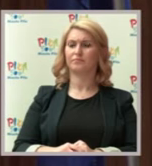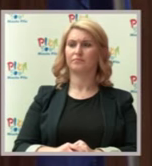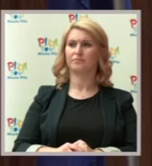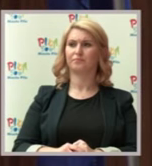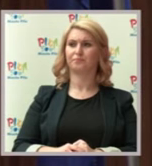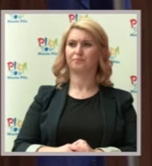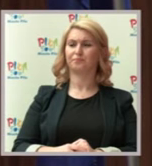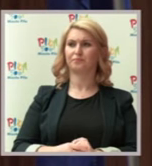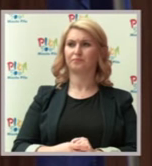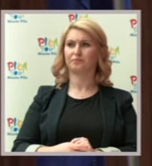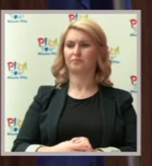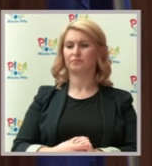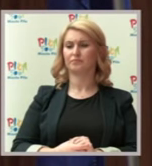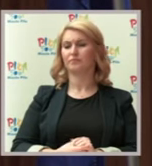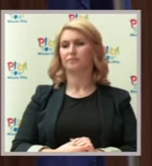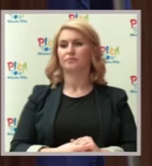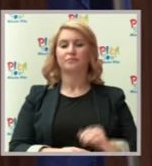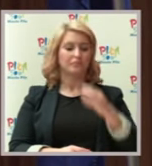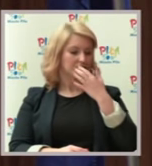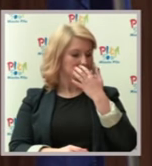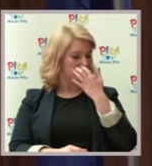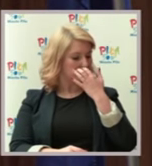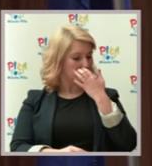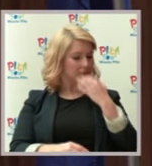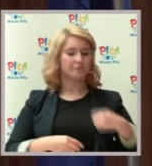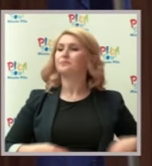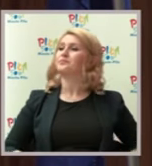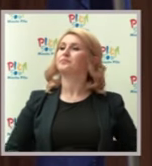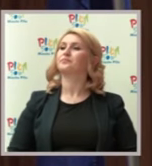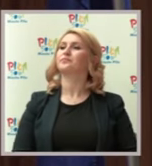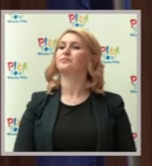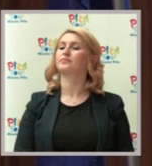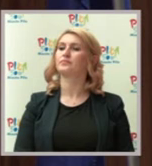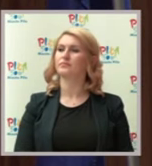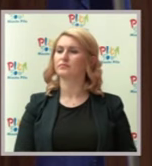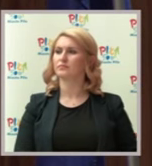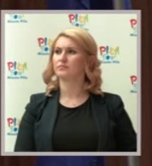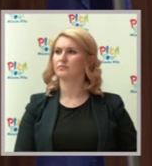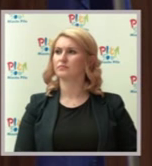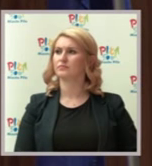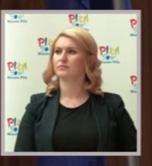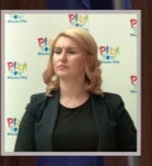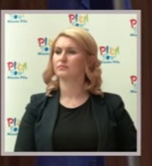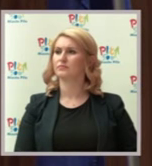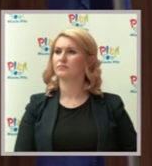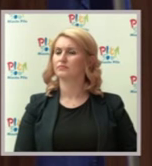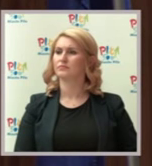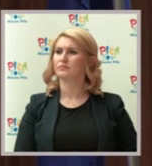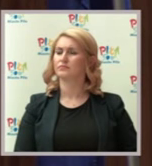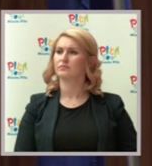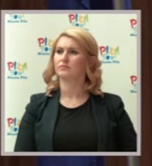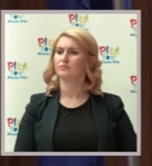udało nam się wpisać i myślę, że mam w tym swoją małą zasługę, te obiekty i